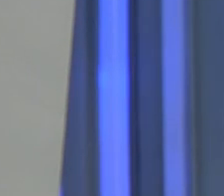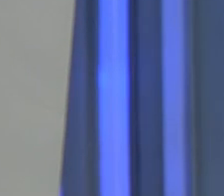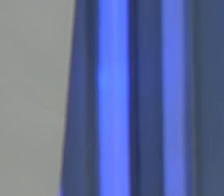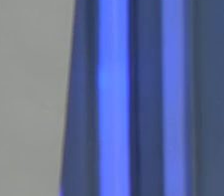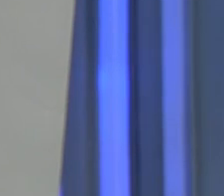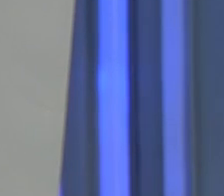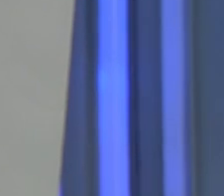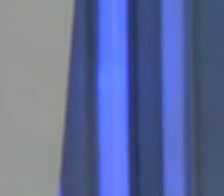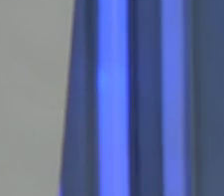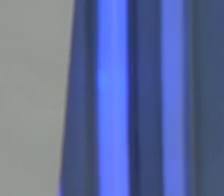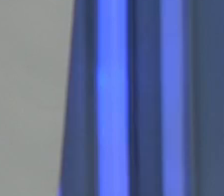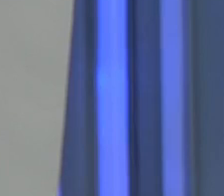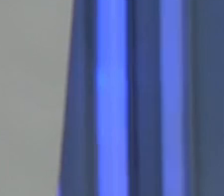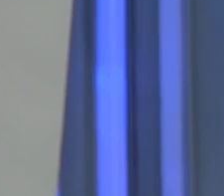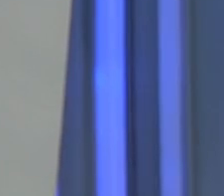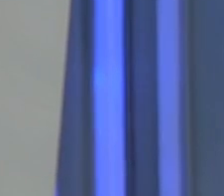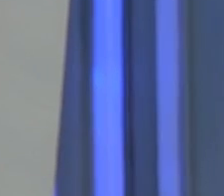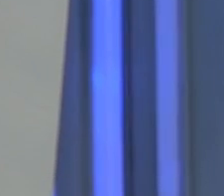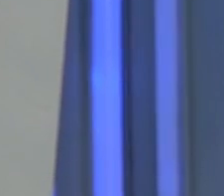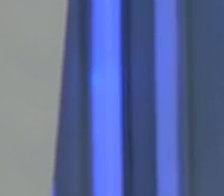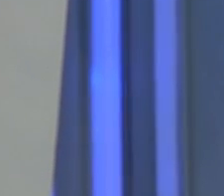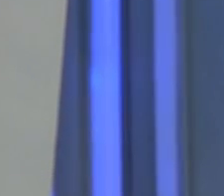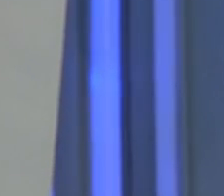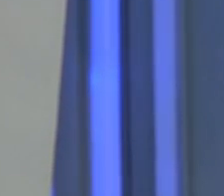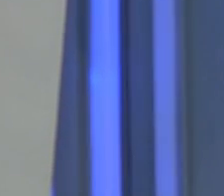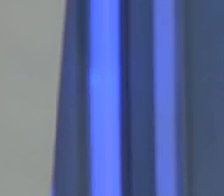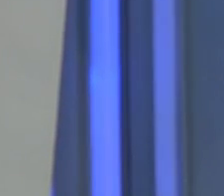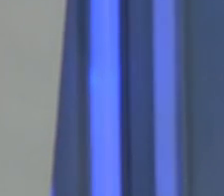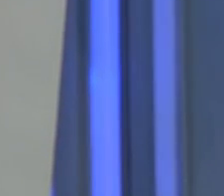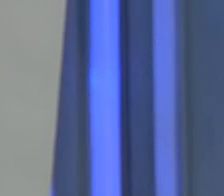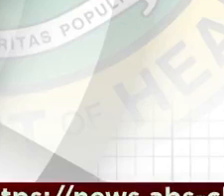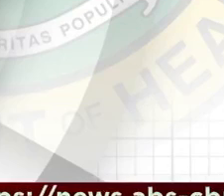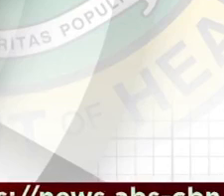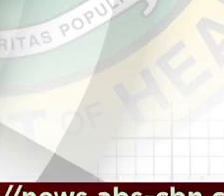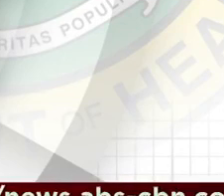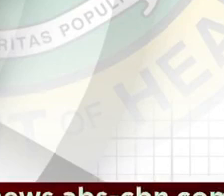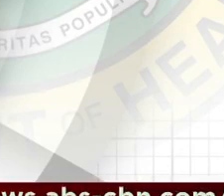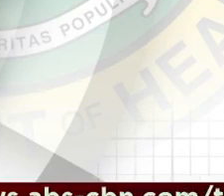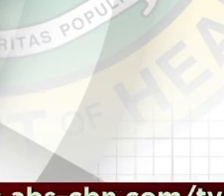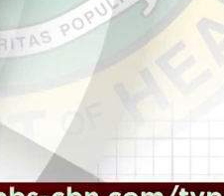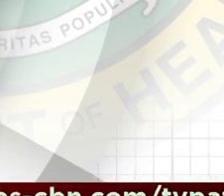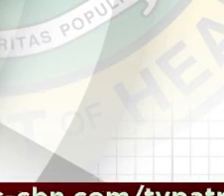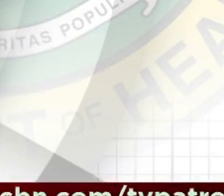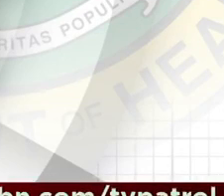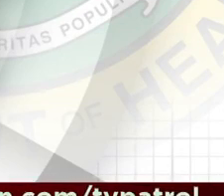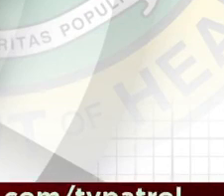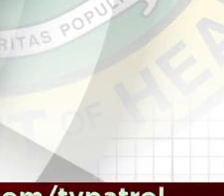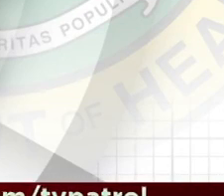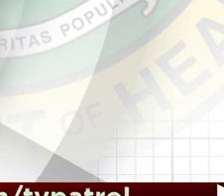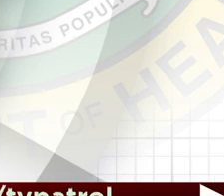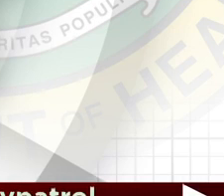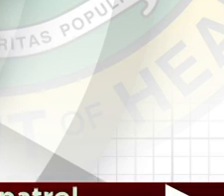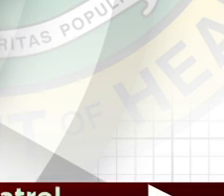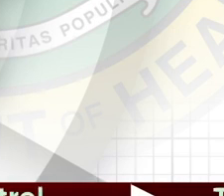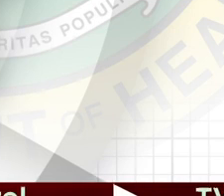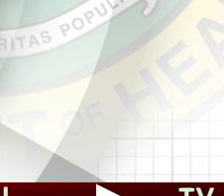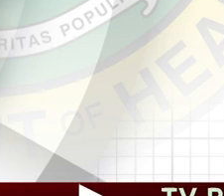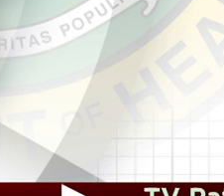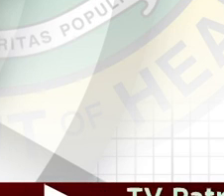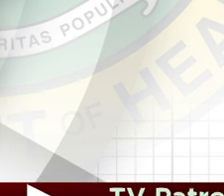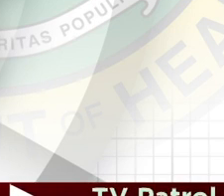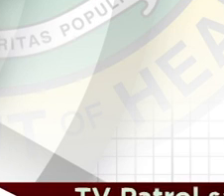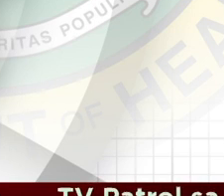2,573 na bagong kaso ng COVID-19 ngayong araw. Sa bilang na ito, nasa 891 ang mula